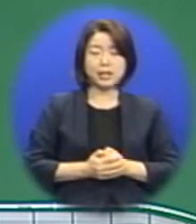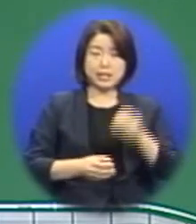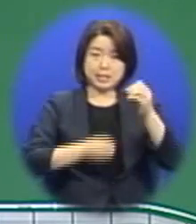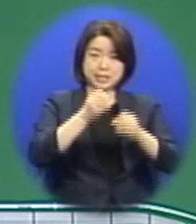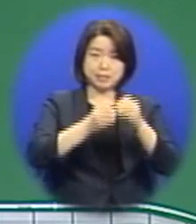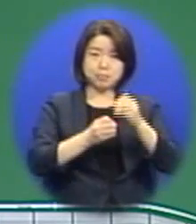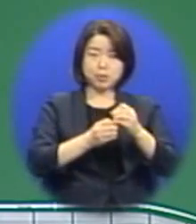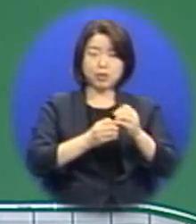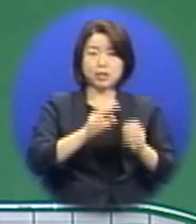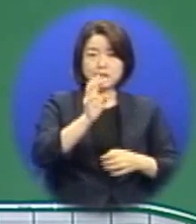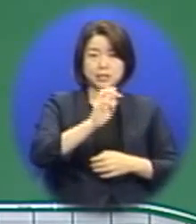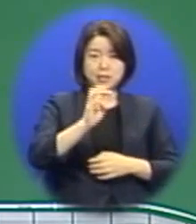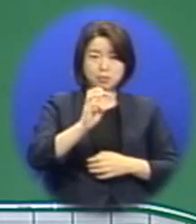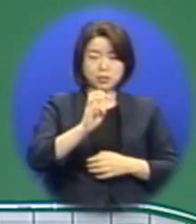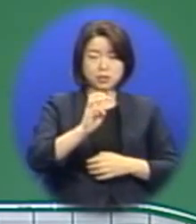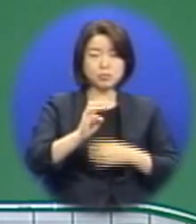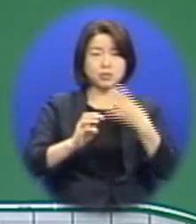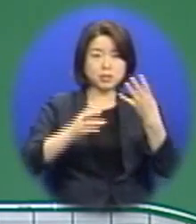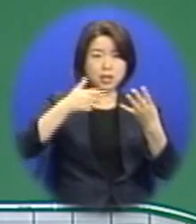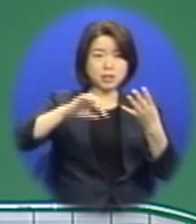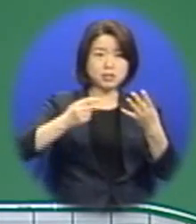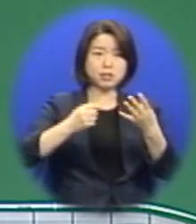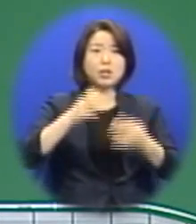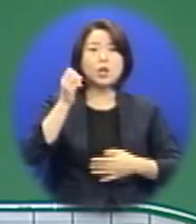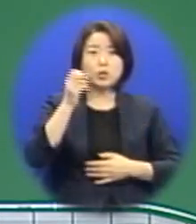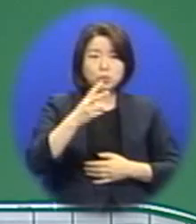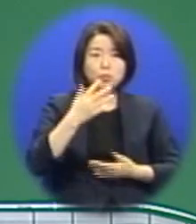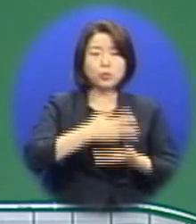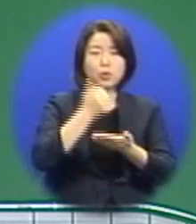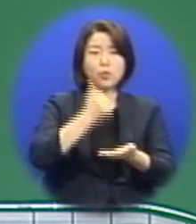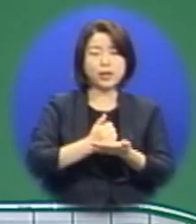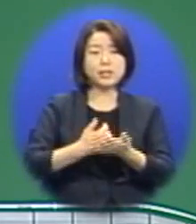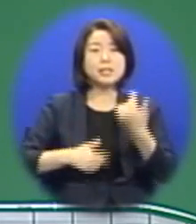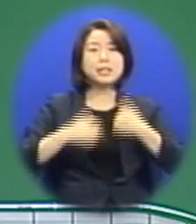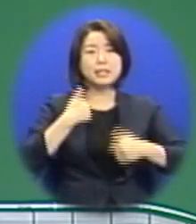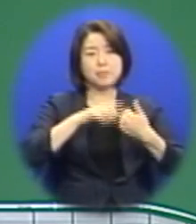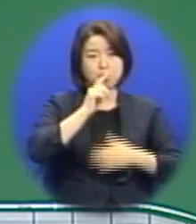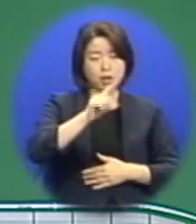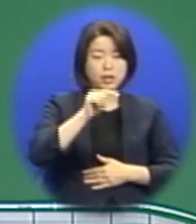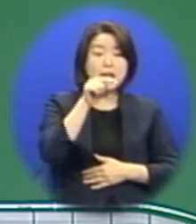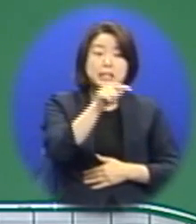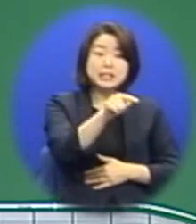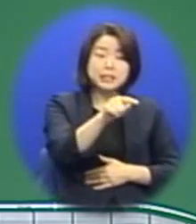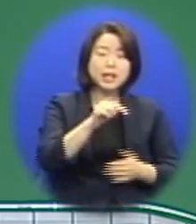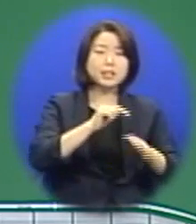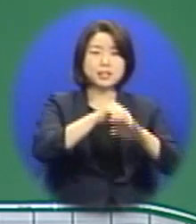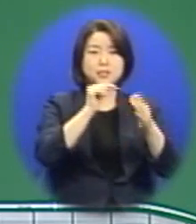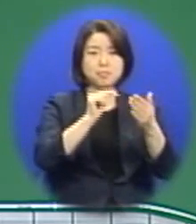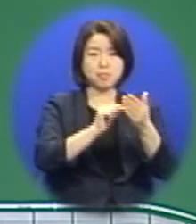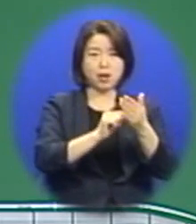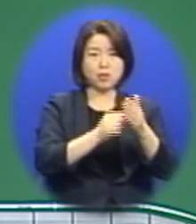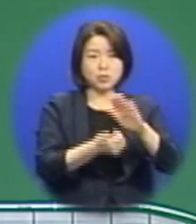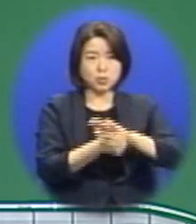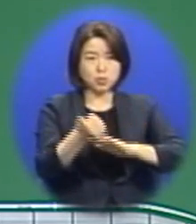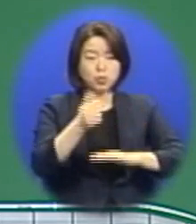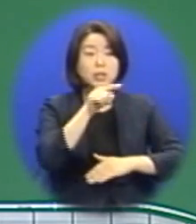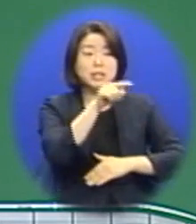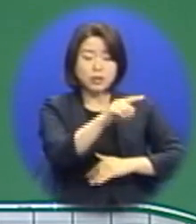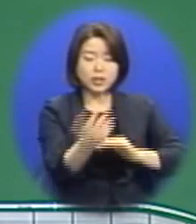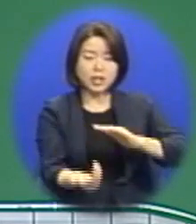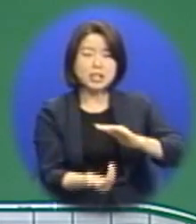시편 37편 4절에 또 여호와를 기뻐하라. 그가 내 마음의 소원을 내게 이루어